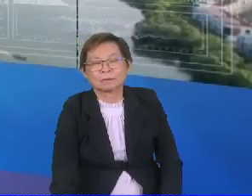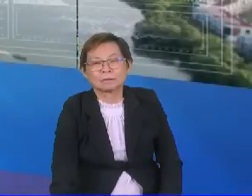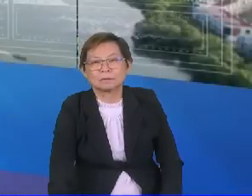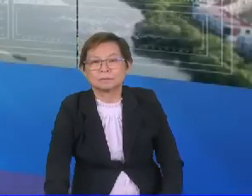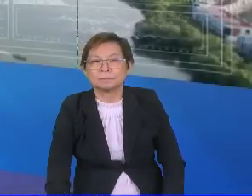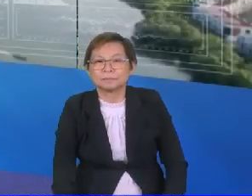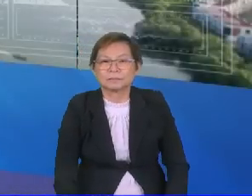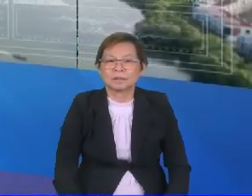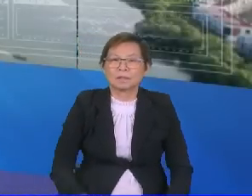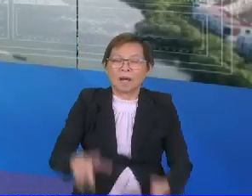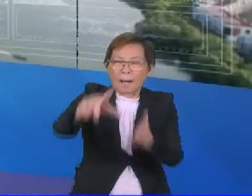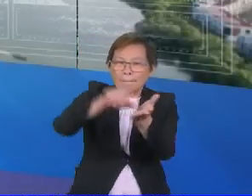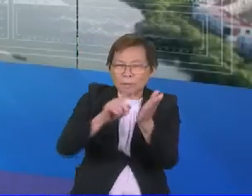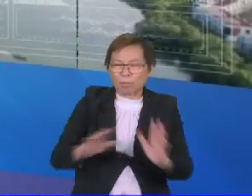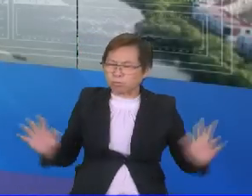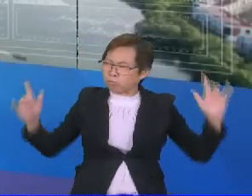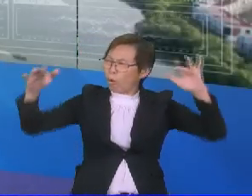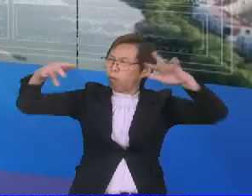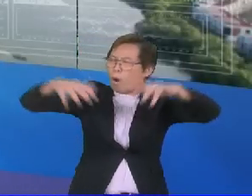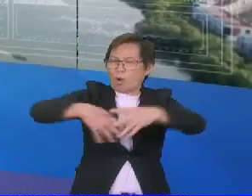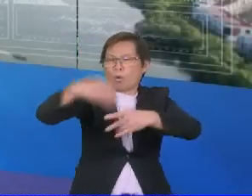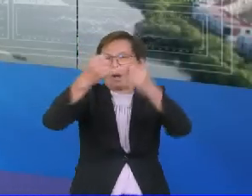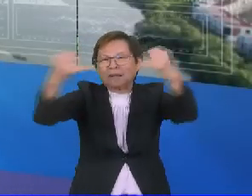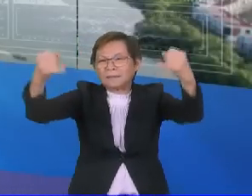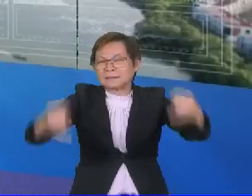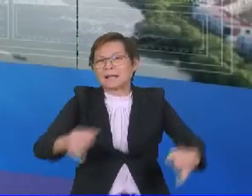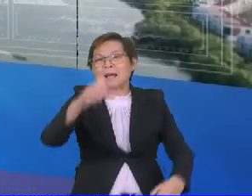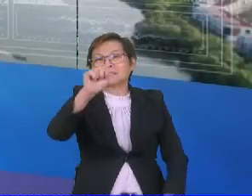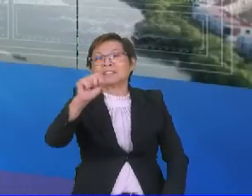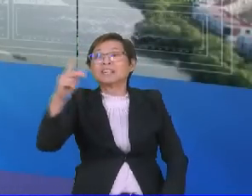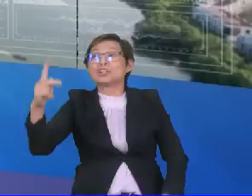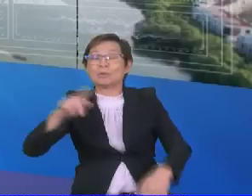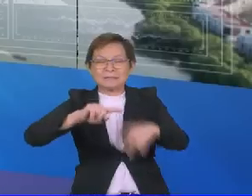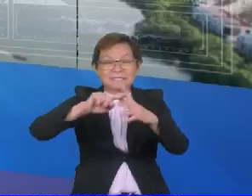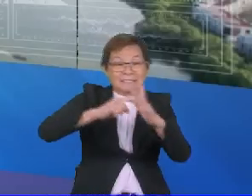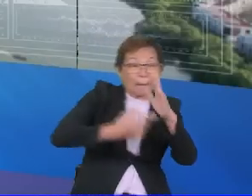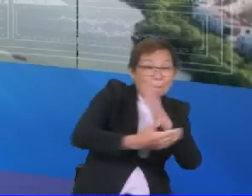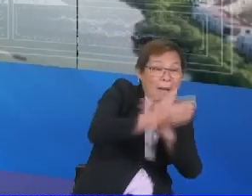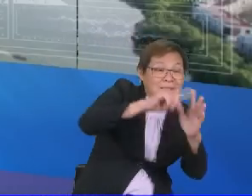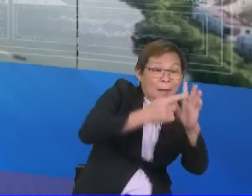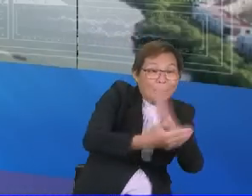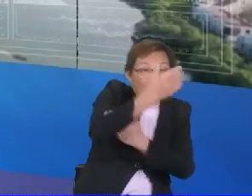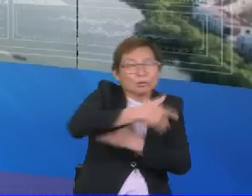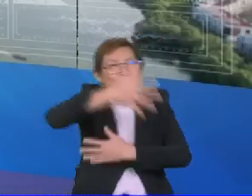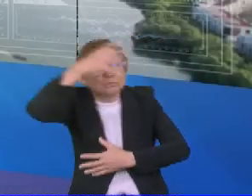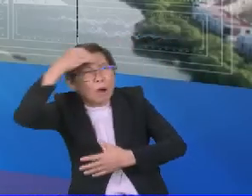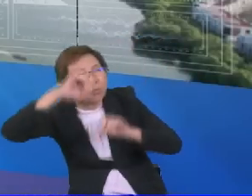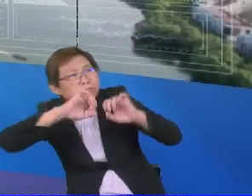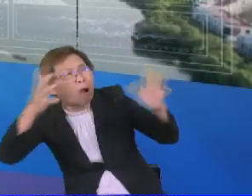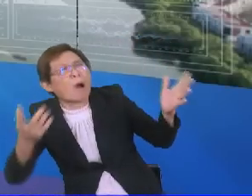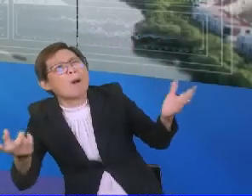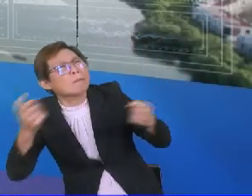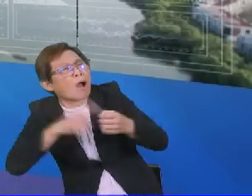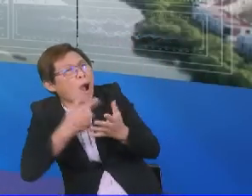sementara itu pihak media telah berkumpul di luar istana seri Kinabalu Sejak pagi tadi pagi mendapatkan gambaran lebih jelas mengenai